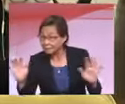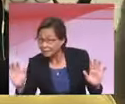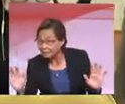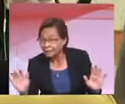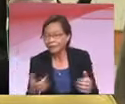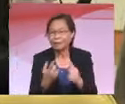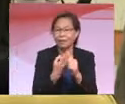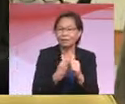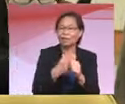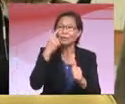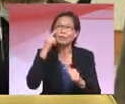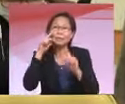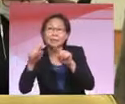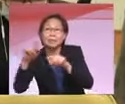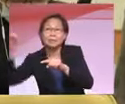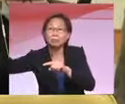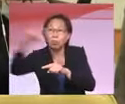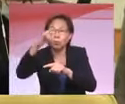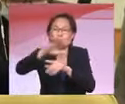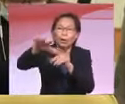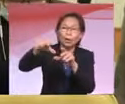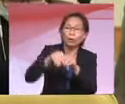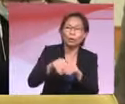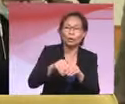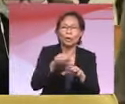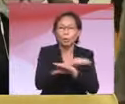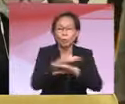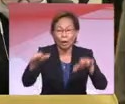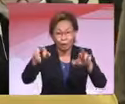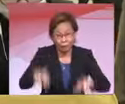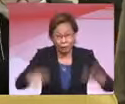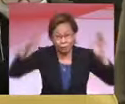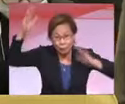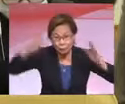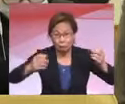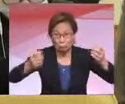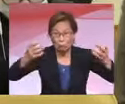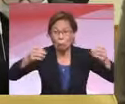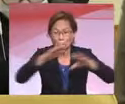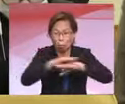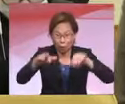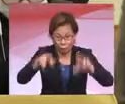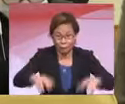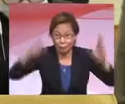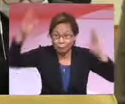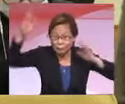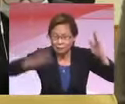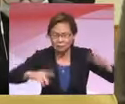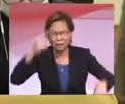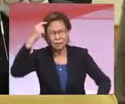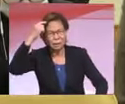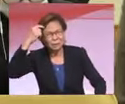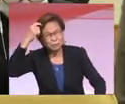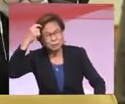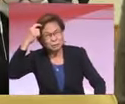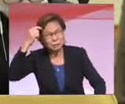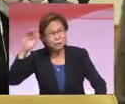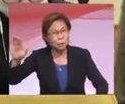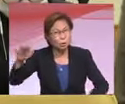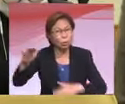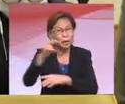seen imported cases lately, including non-Malaysians, quite a lot of non-Malaysians. Was wondering if the ministry